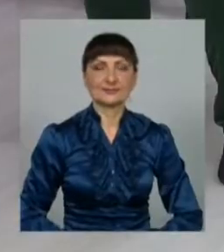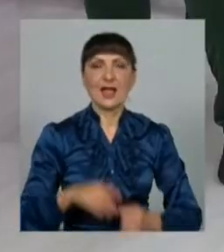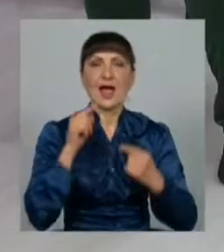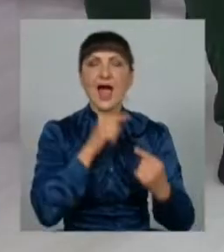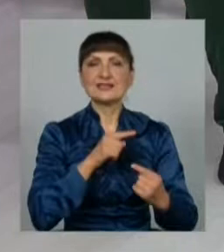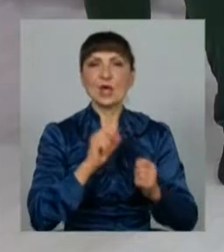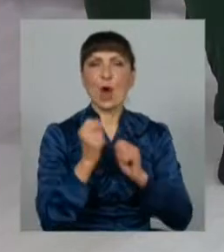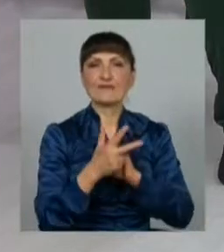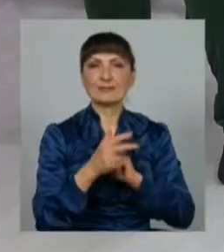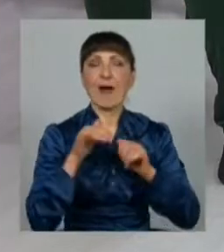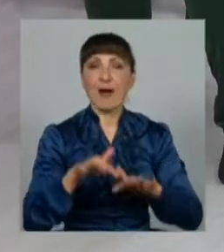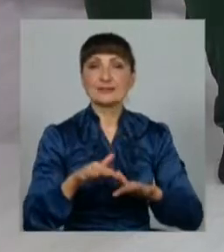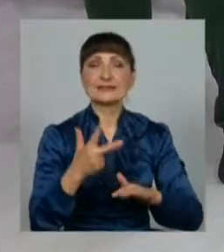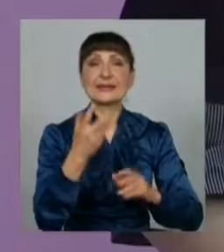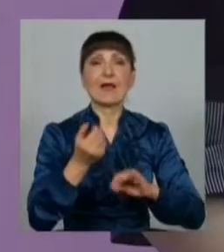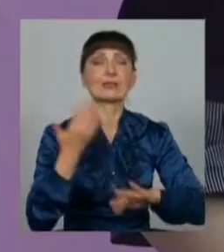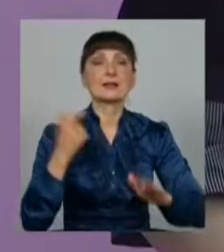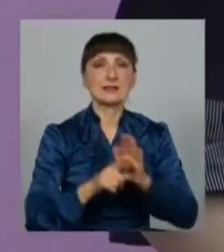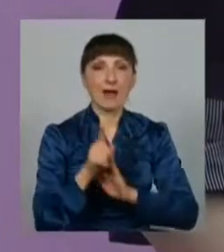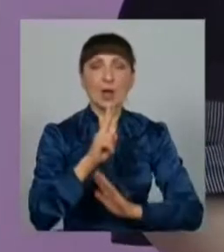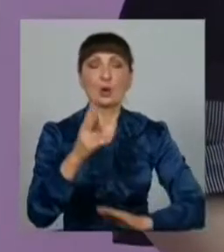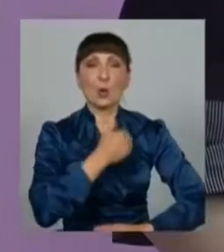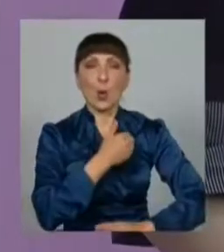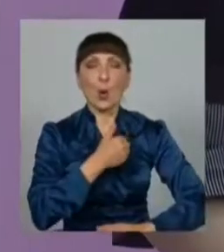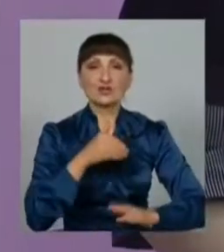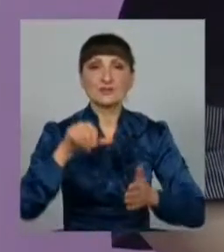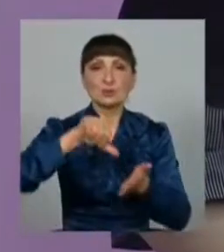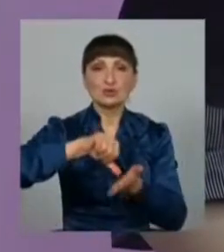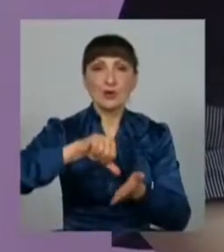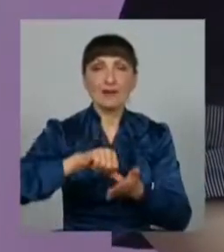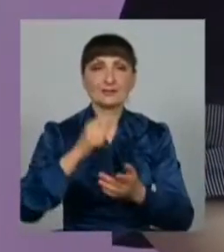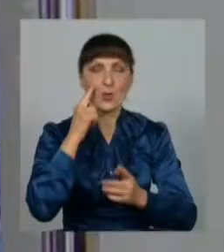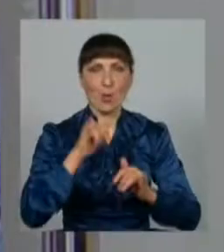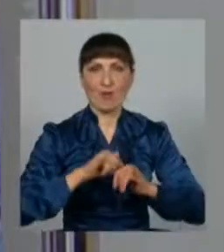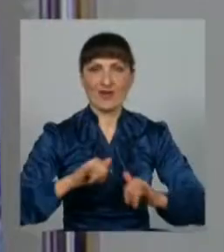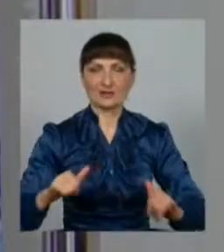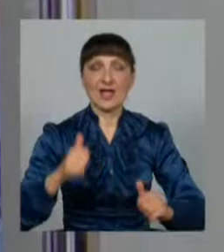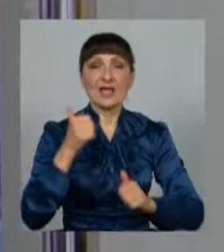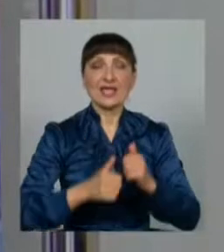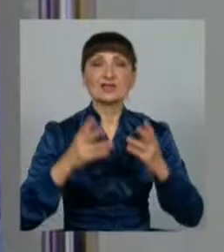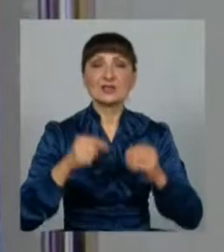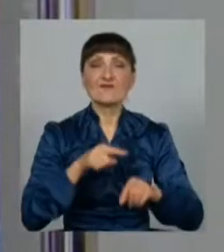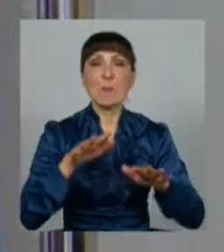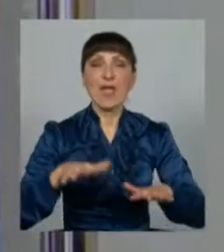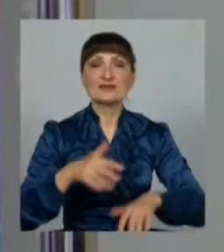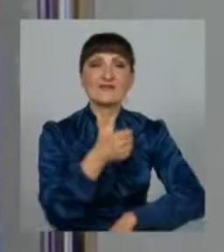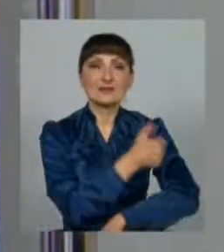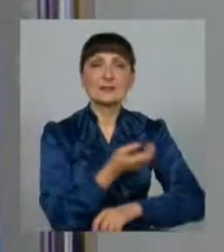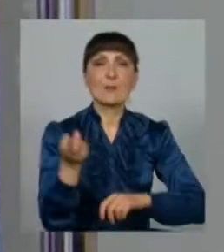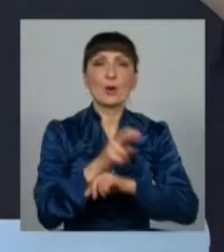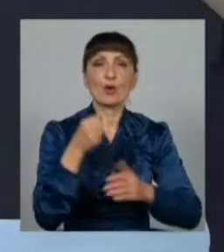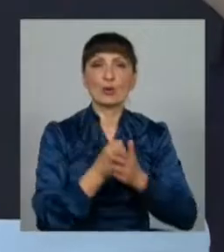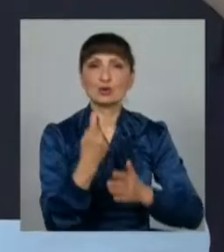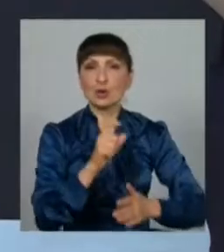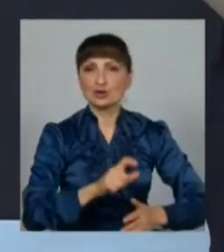Антиковидная акция стартовала еще 3 дня назад. Число желающих принять в ней участие заметно растет. Ежедневно в пункт вакцинации приходит до 100